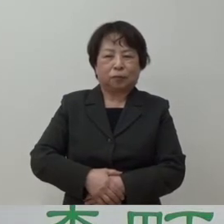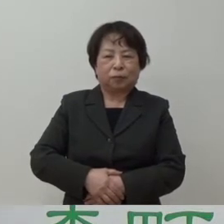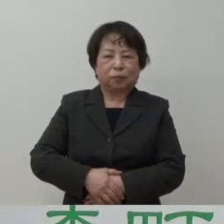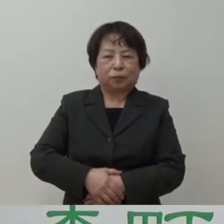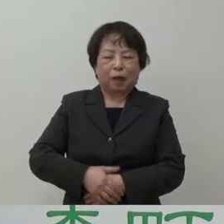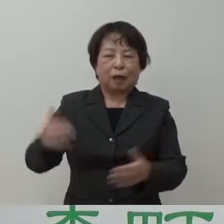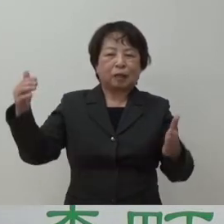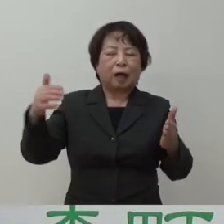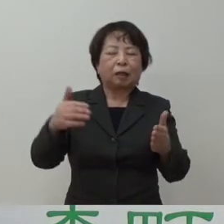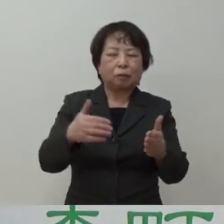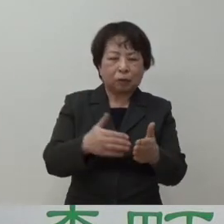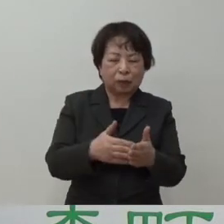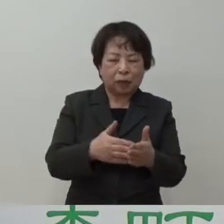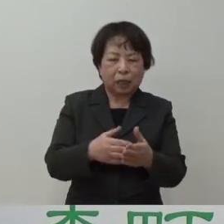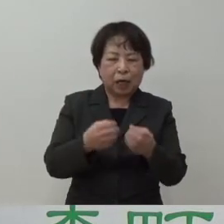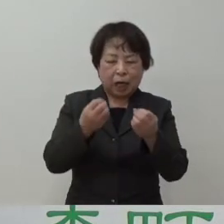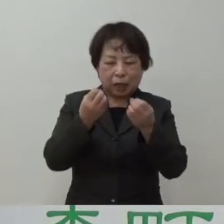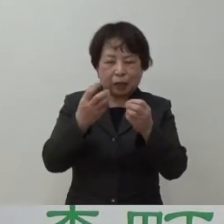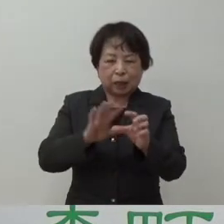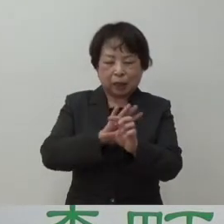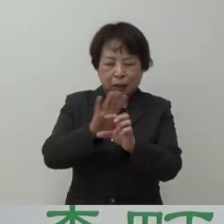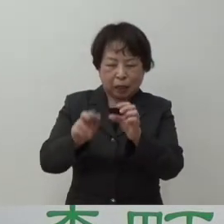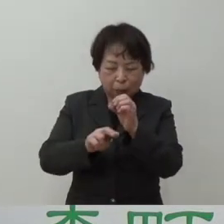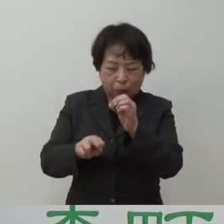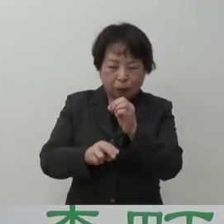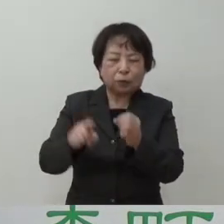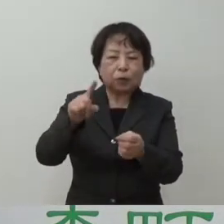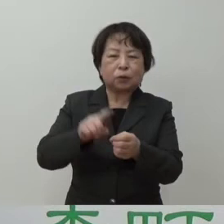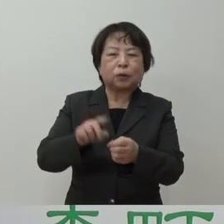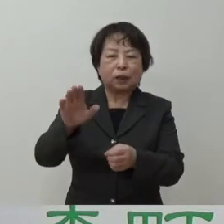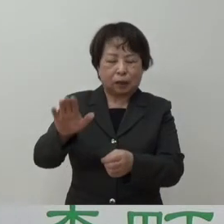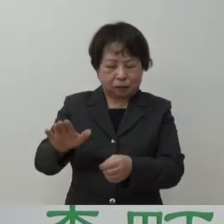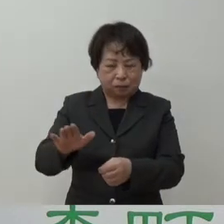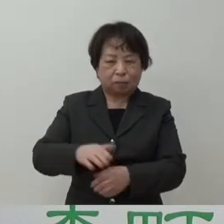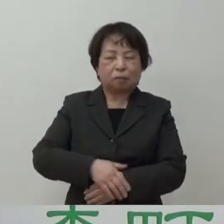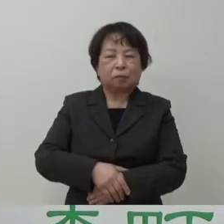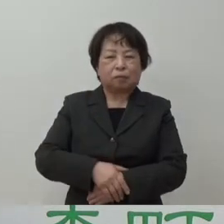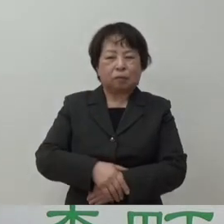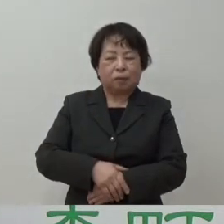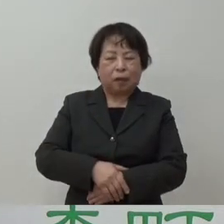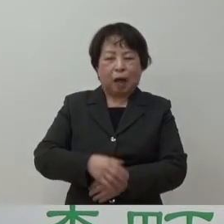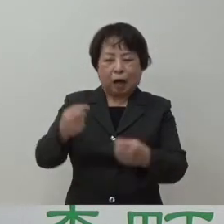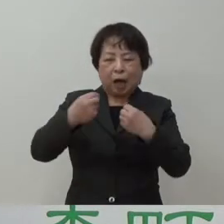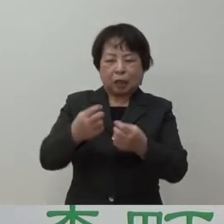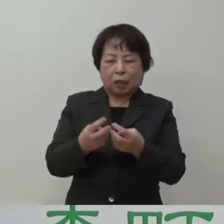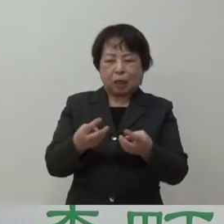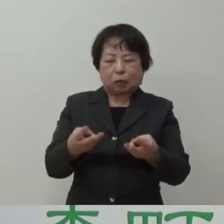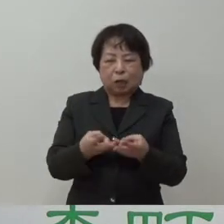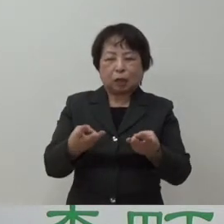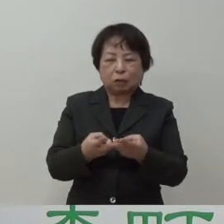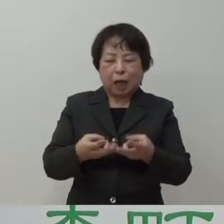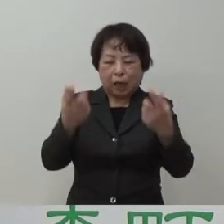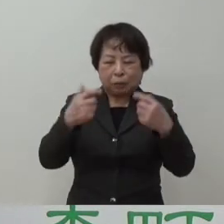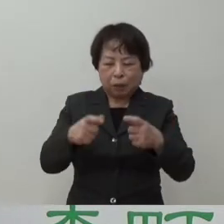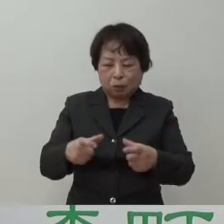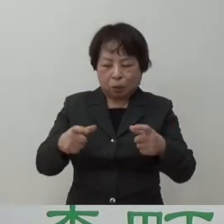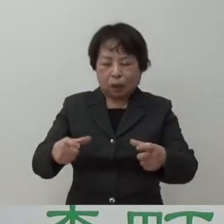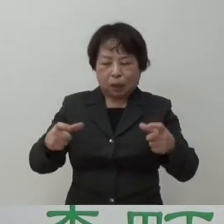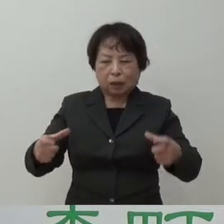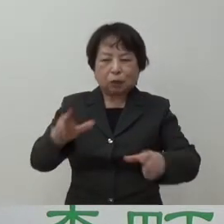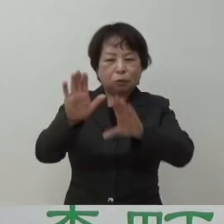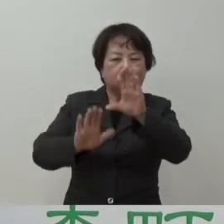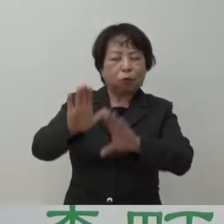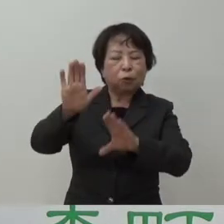最後に新型コロナウイルスについてです。感染者数が日々増加している状況から